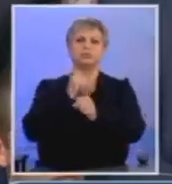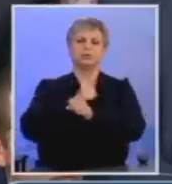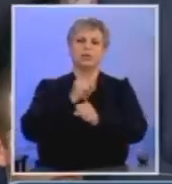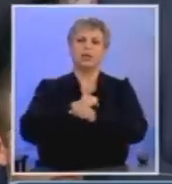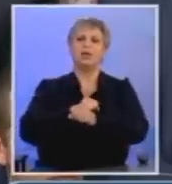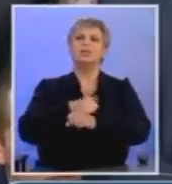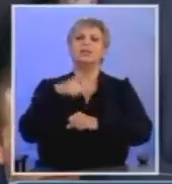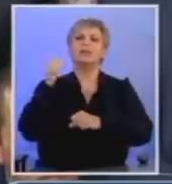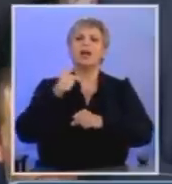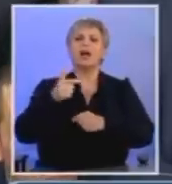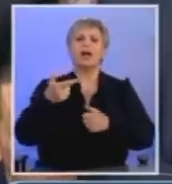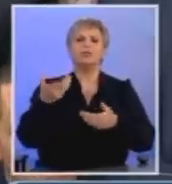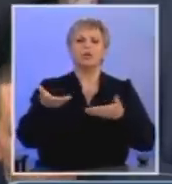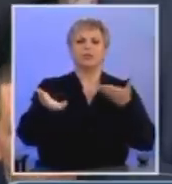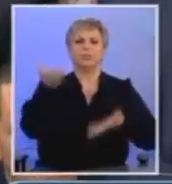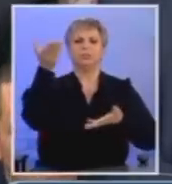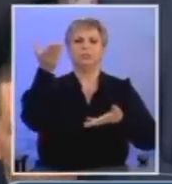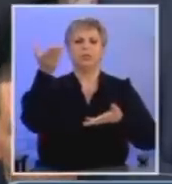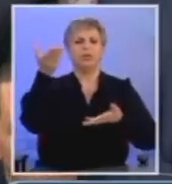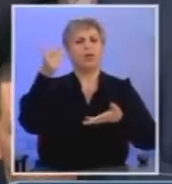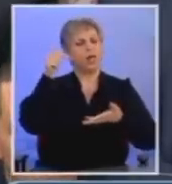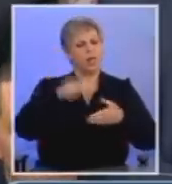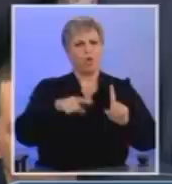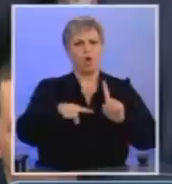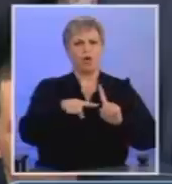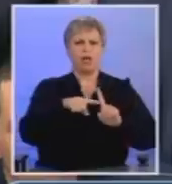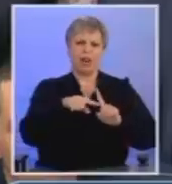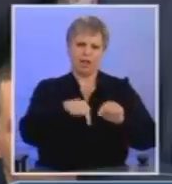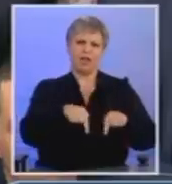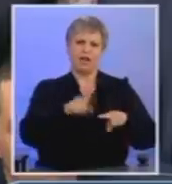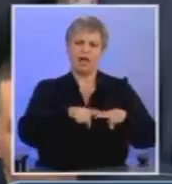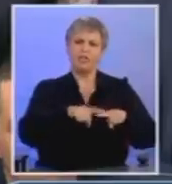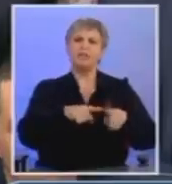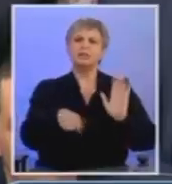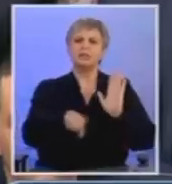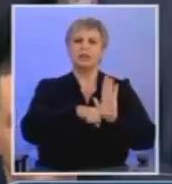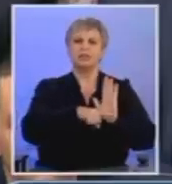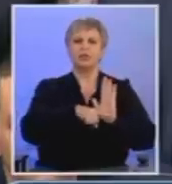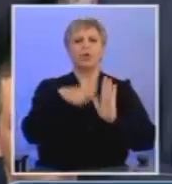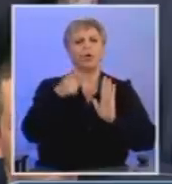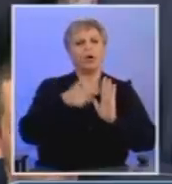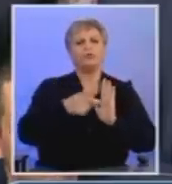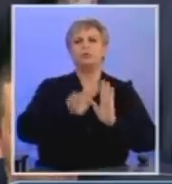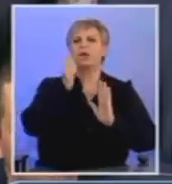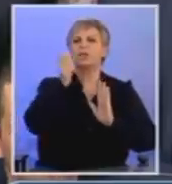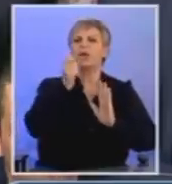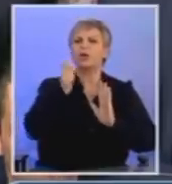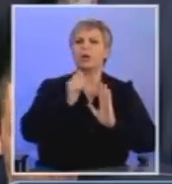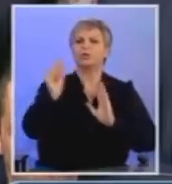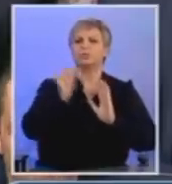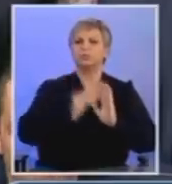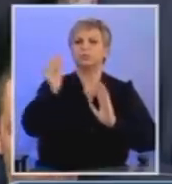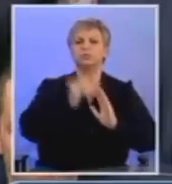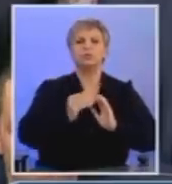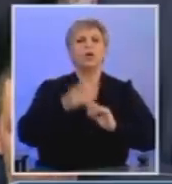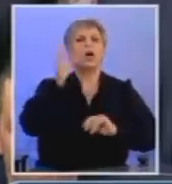ισοζύγιο το λίαν επιβαρυντικό για την Ελλάδα, η οποία εισάγει πολύ περισσότερα από τη Γαλλία,